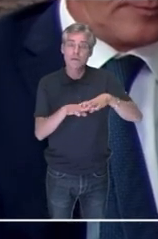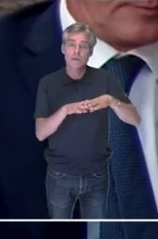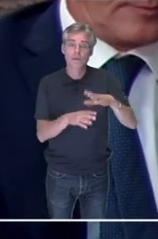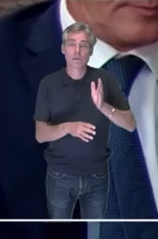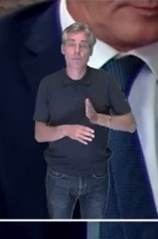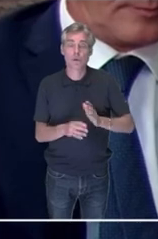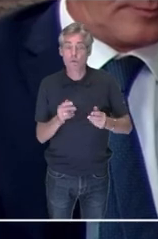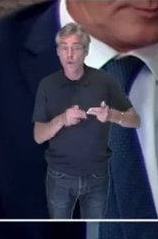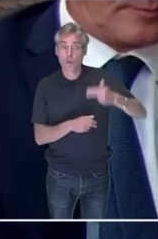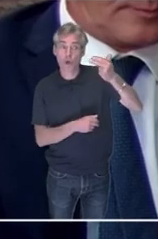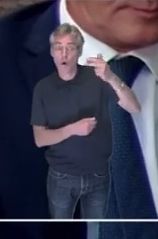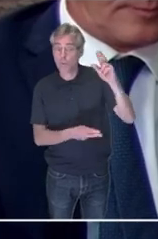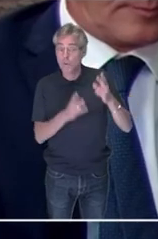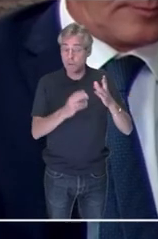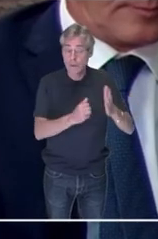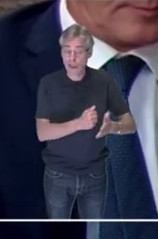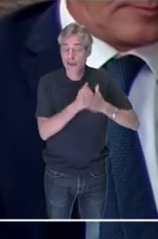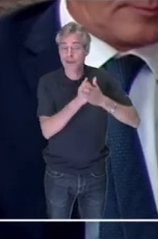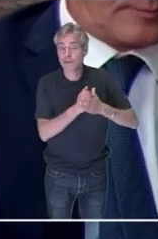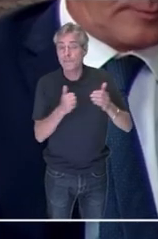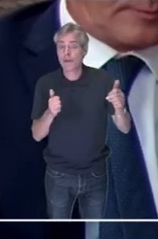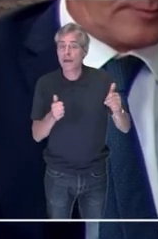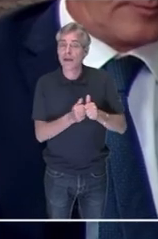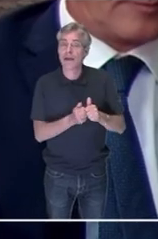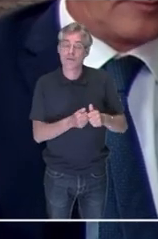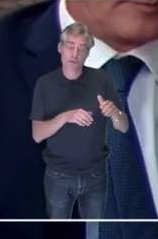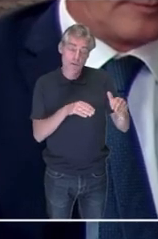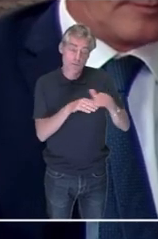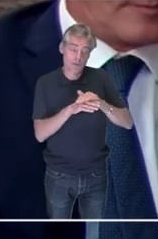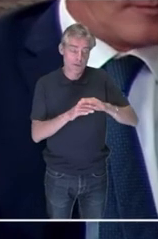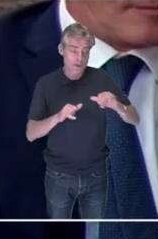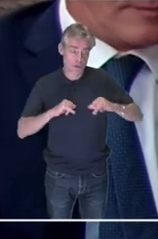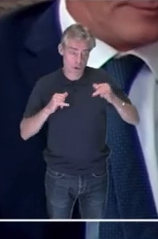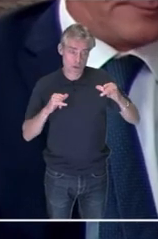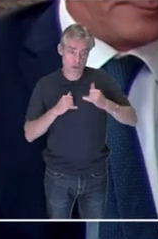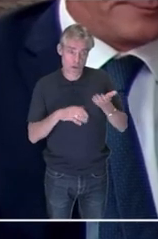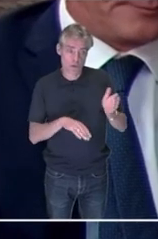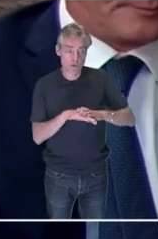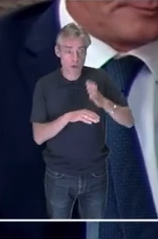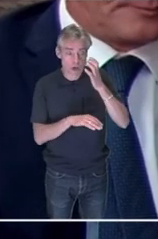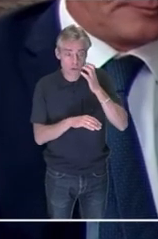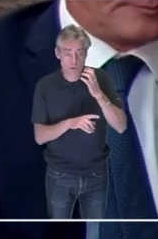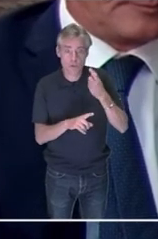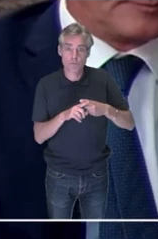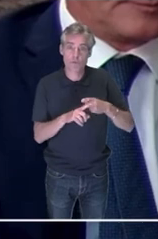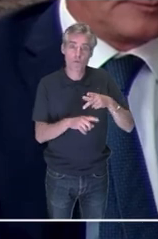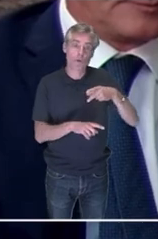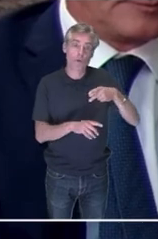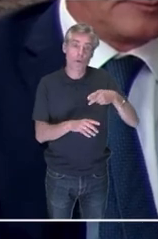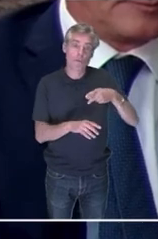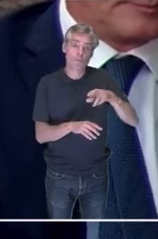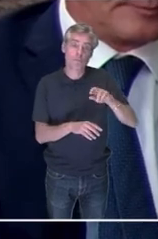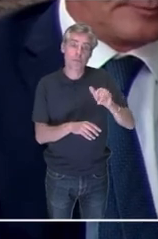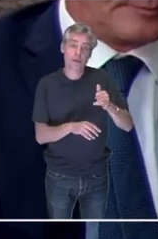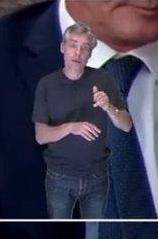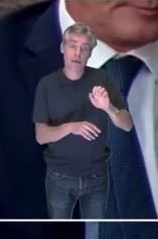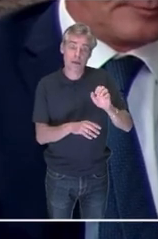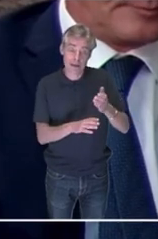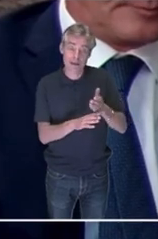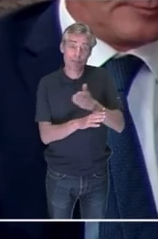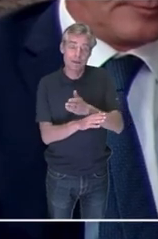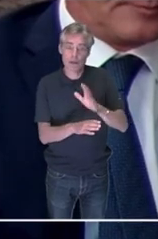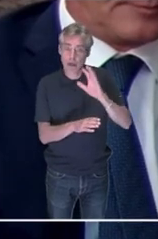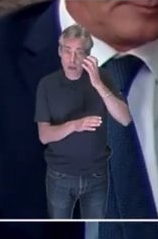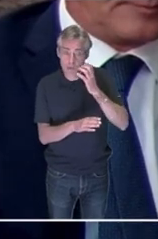Bordeaux-Nord pourrait nous aider avec une politique jeunesse sur les ados et sur les pré-ados à également travailler sur